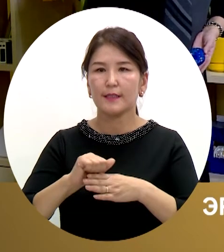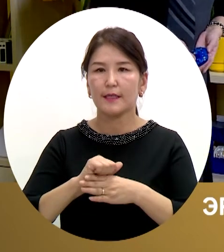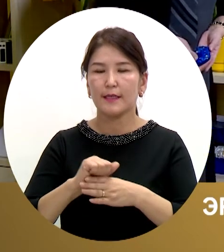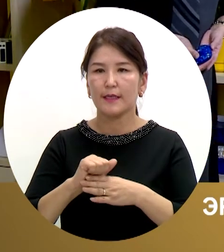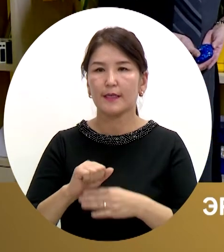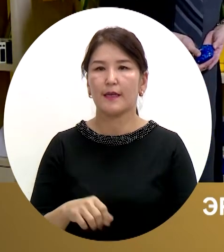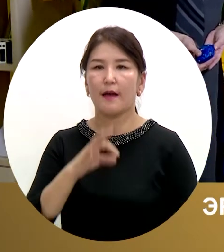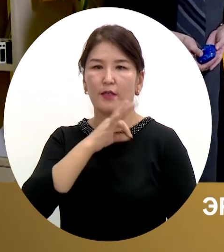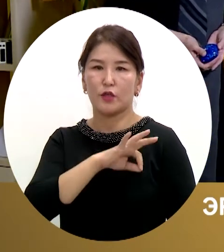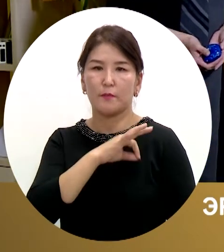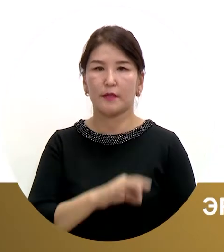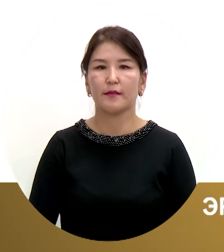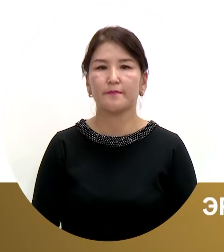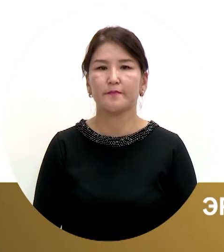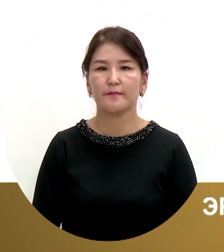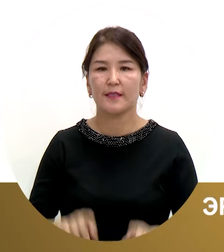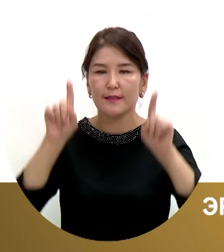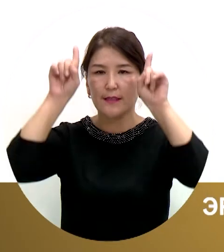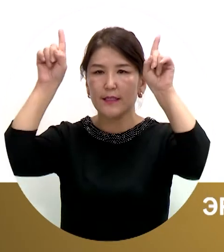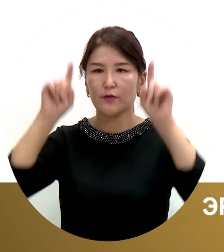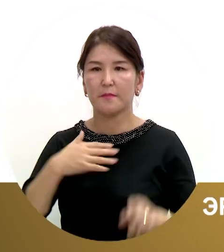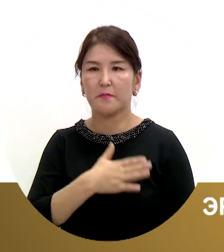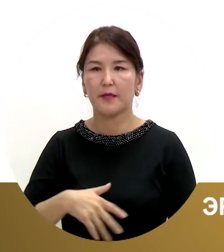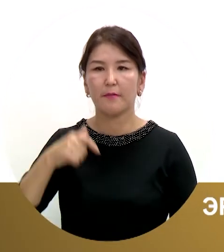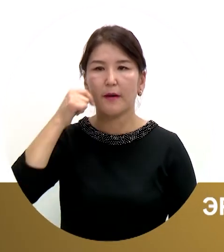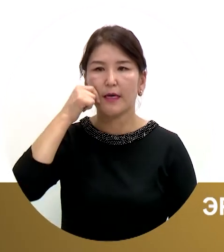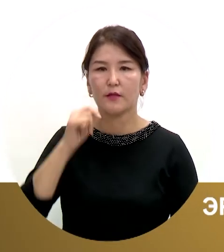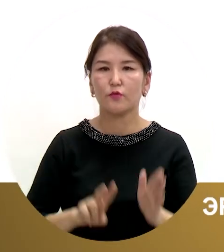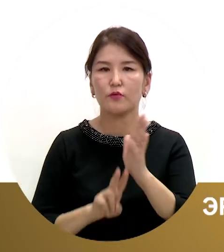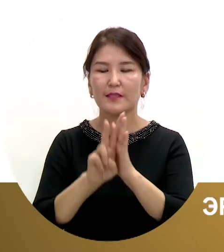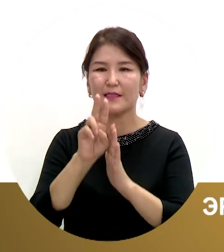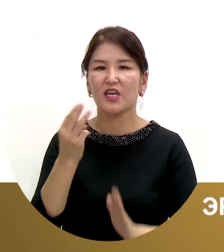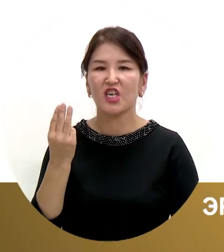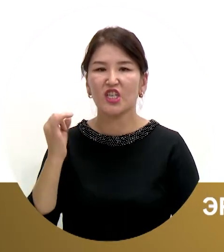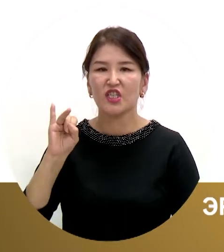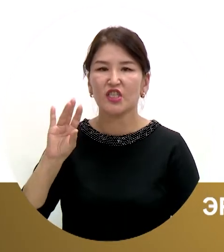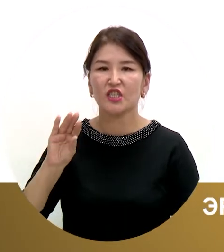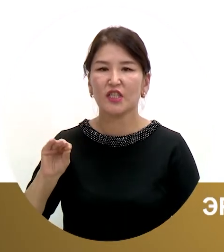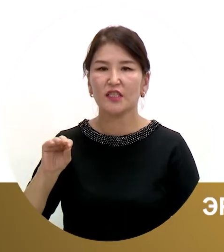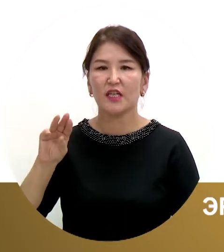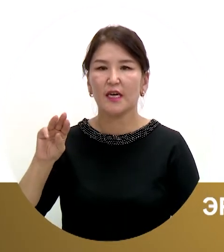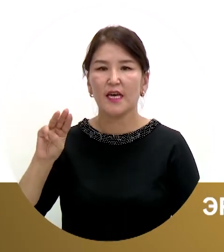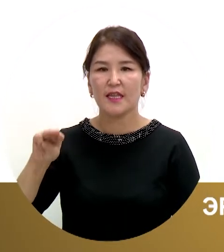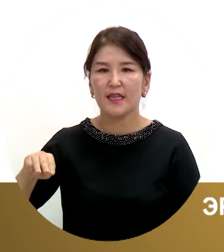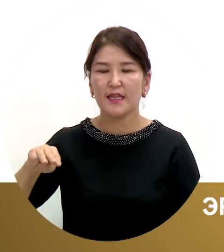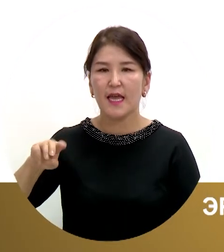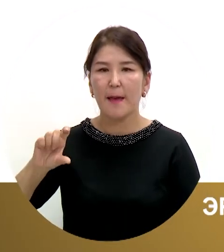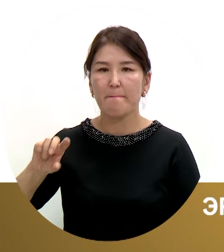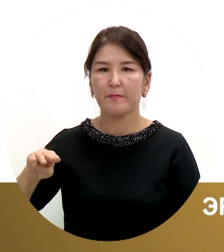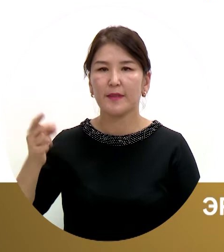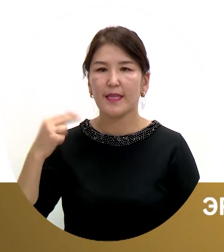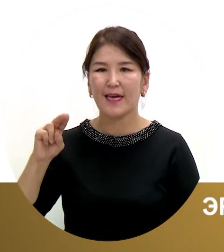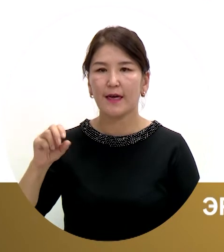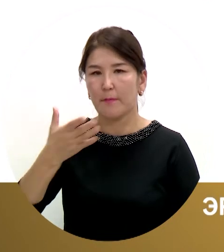холбогдлыг нэрлэе. Стрессийн улмаас бие махбодд үүссэн шинж тэмдгүүд арилна. За мөн сэтгэл хөдлөл тогтворж